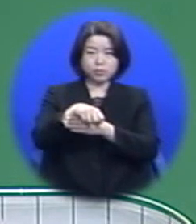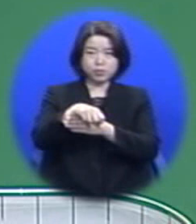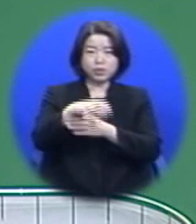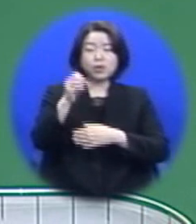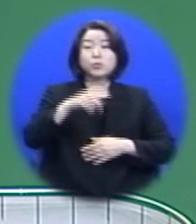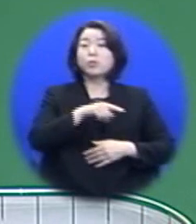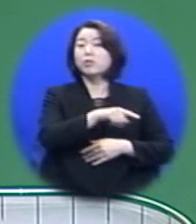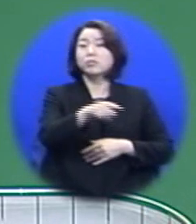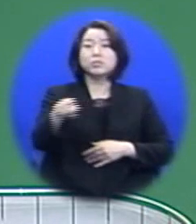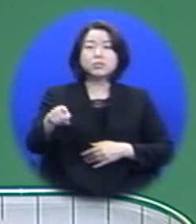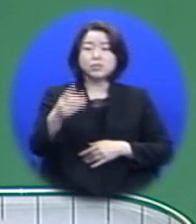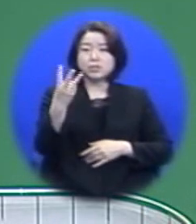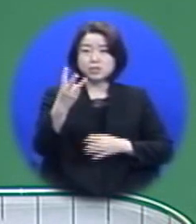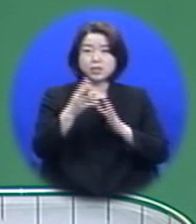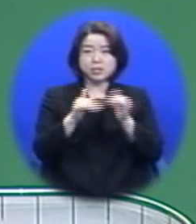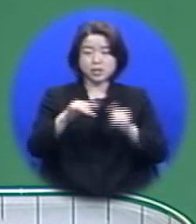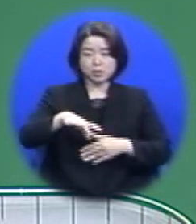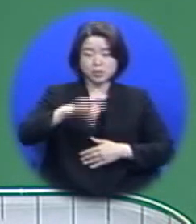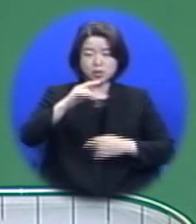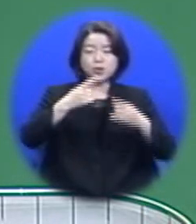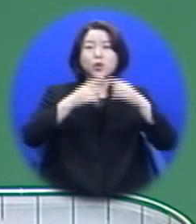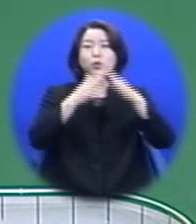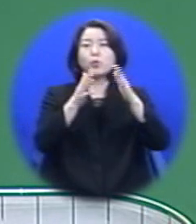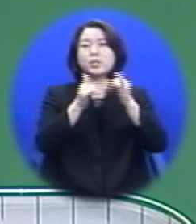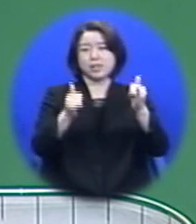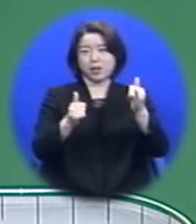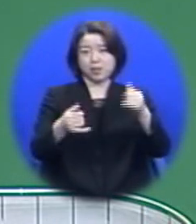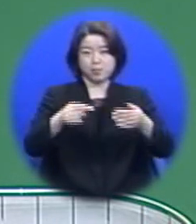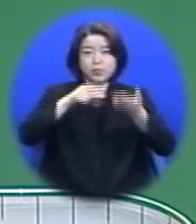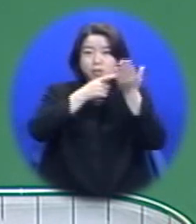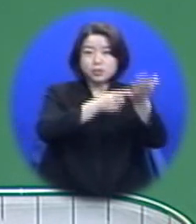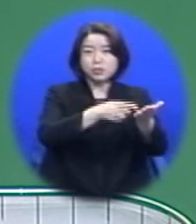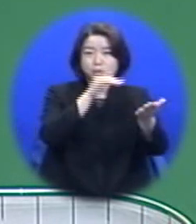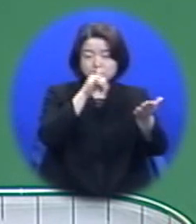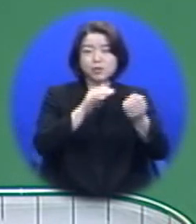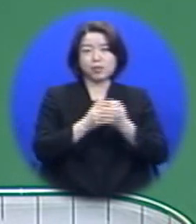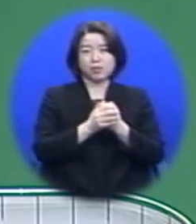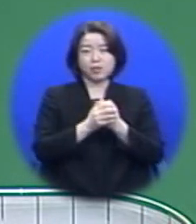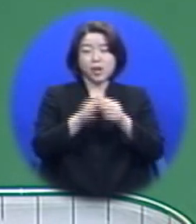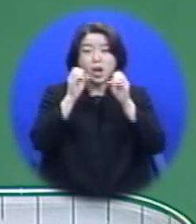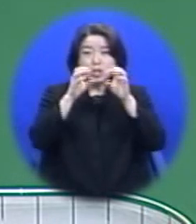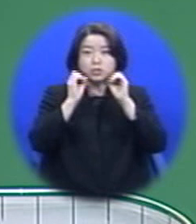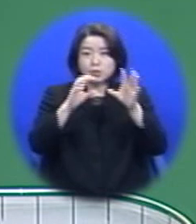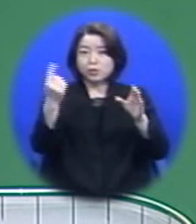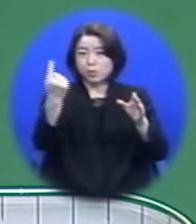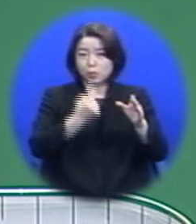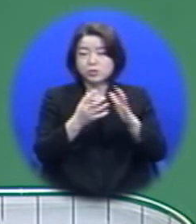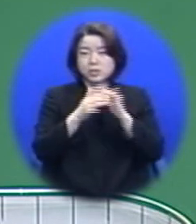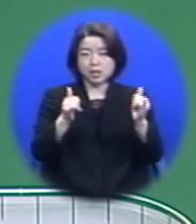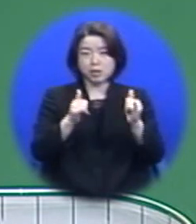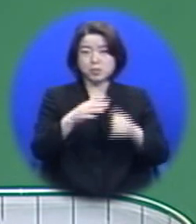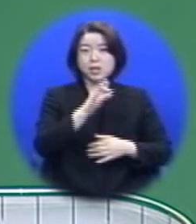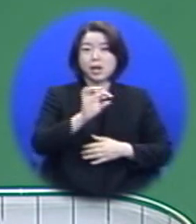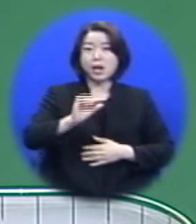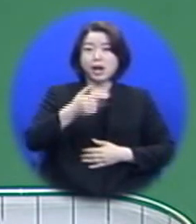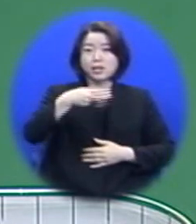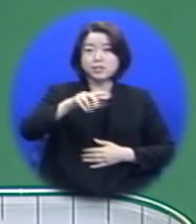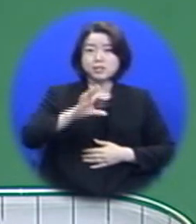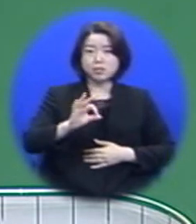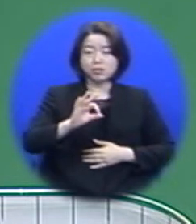사람이 첫 교인이 됐어요 그들이 전도해 온 사람들이 안성의 조폭들